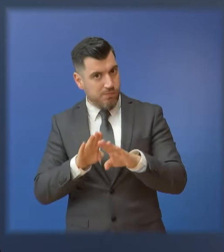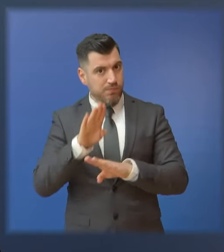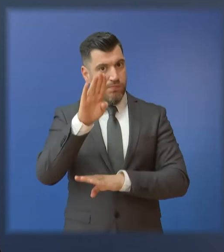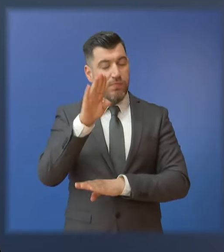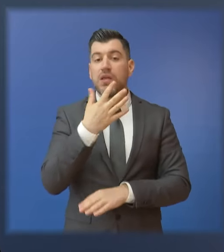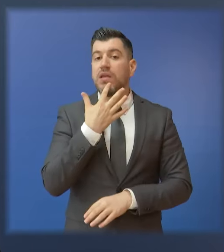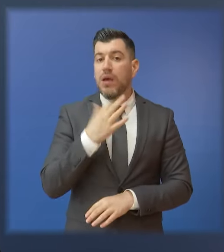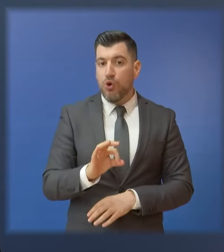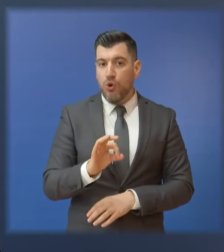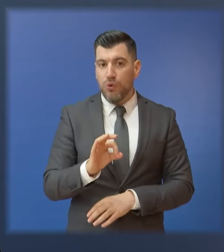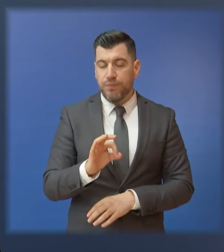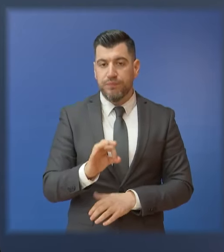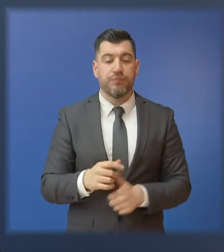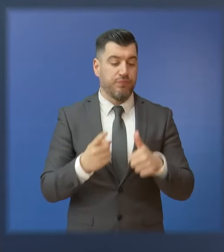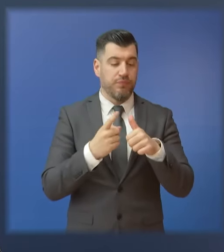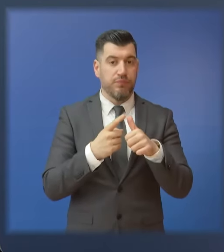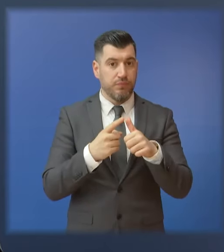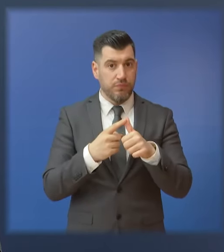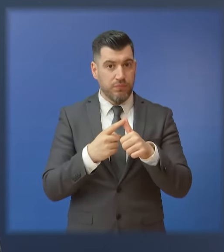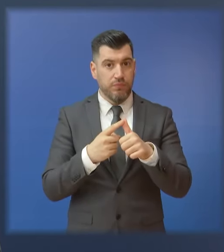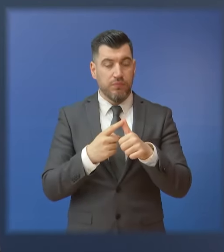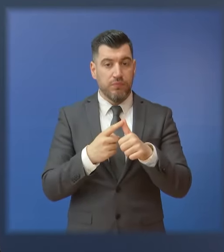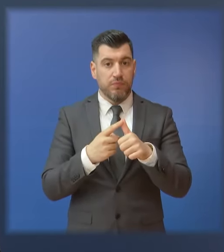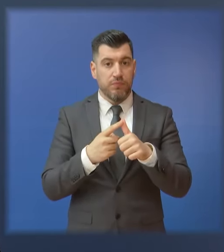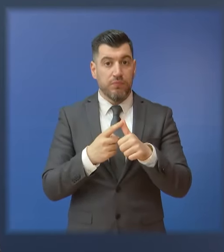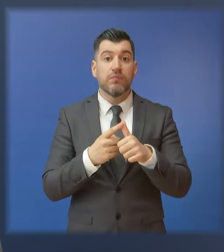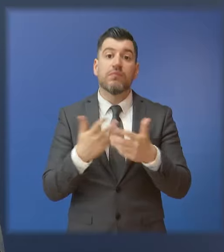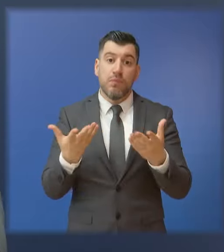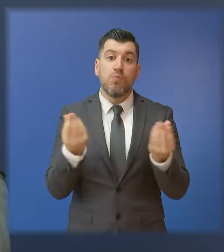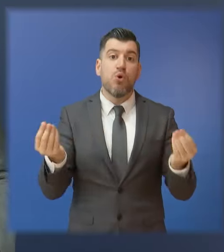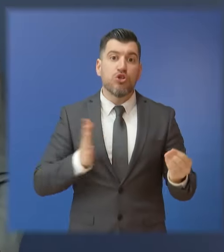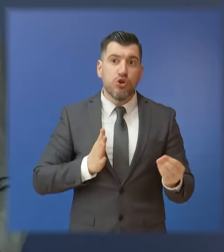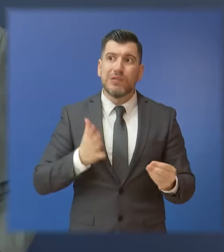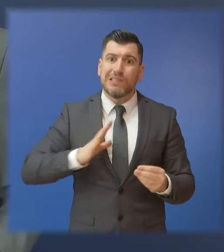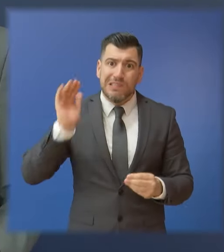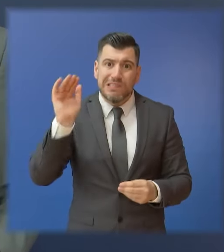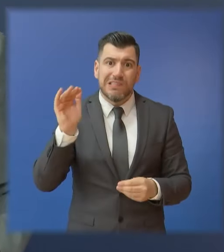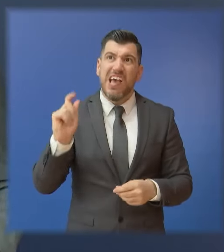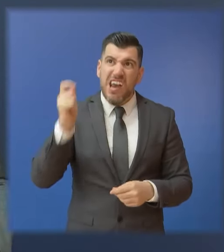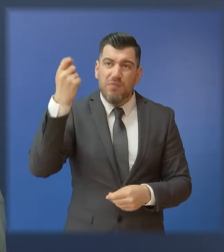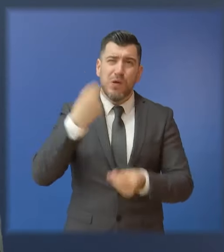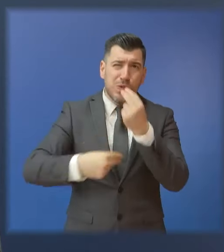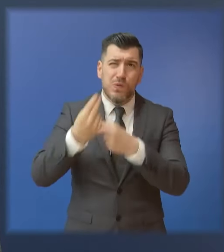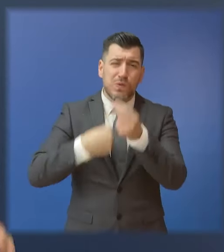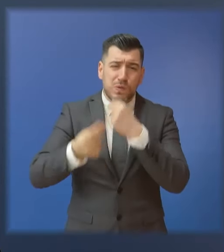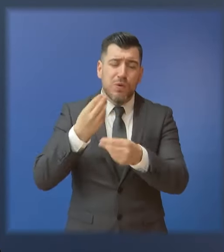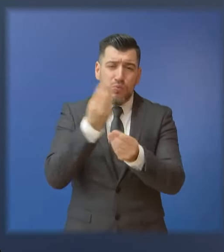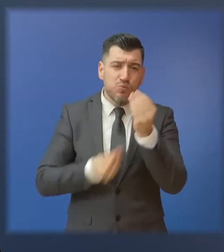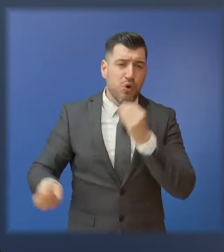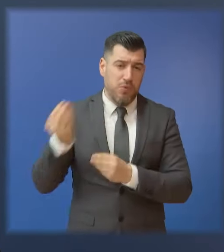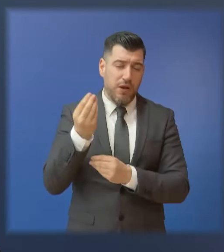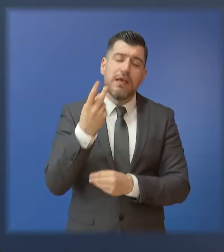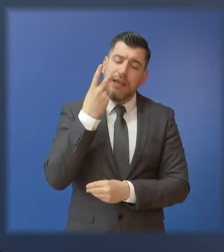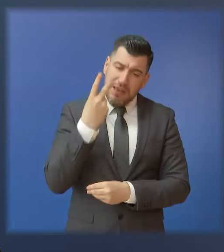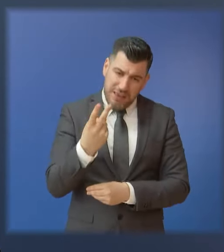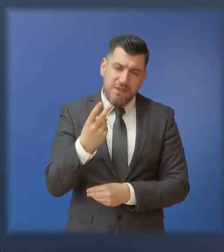τρεις λόγους πρώτος είναι η πολύ αυξημένη ζήτηση για ηλεκτρική ενέργεια η οποία φαίνεται ότι θα συνεχιστεί ε έχοντας